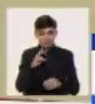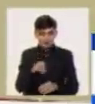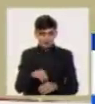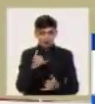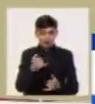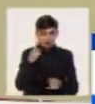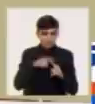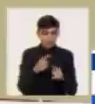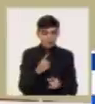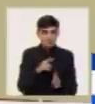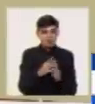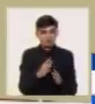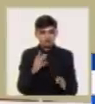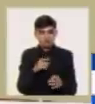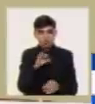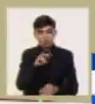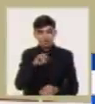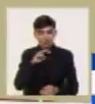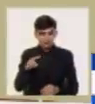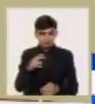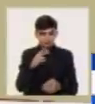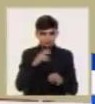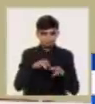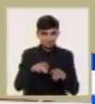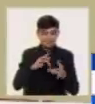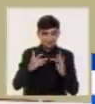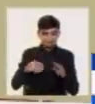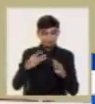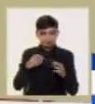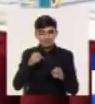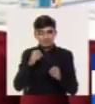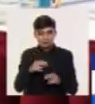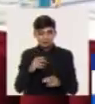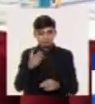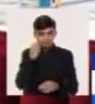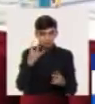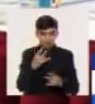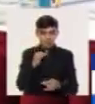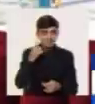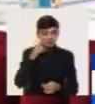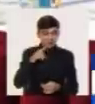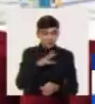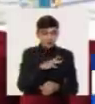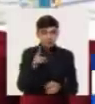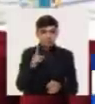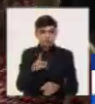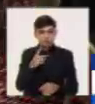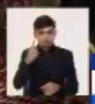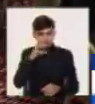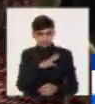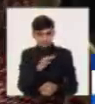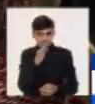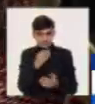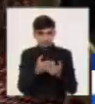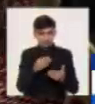қатарынан пайдалану керек болады. Оның ішінде әсіресе онлайн технологияны. Сосын әлеуметтік желілерді өте жақсы пайдалану керек. Бұл идеяны ерте түсінген кейбір партияның